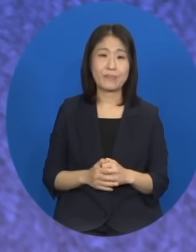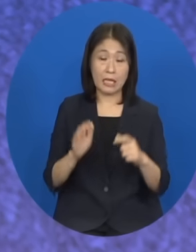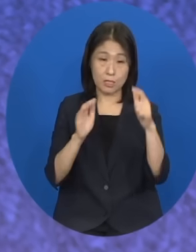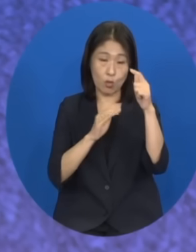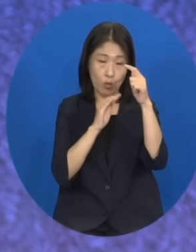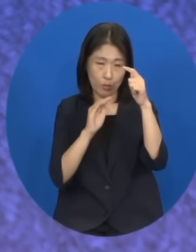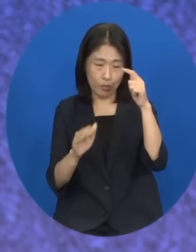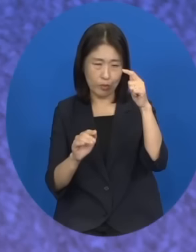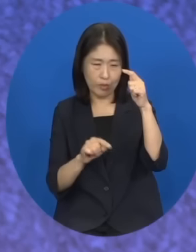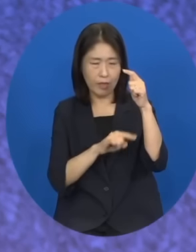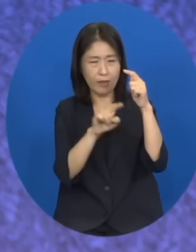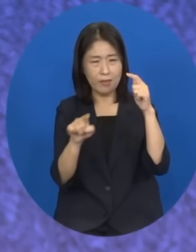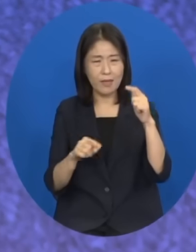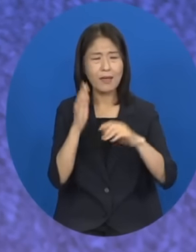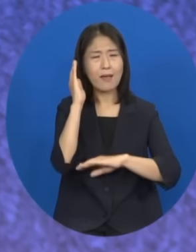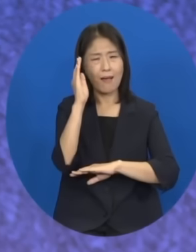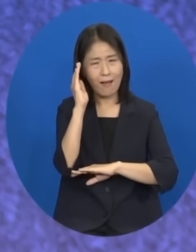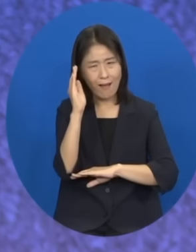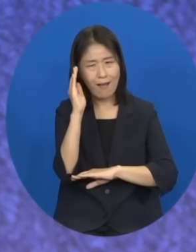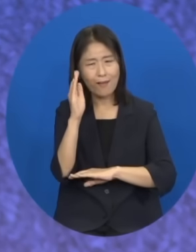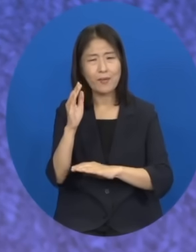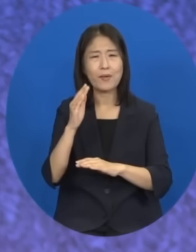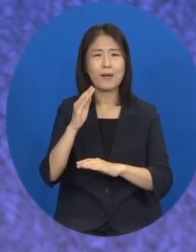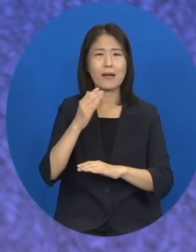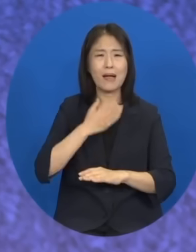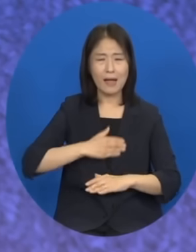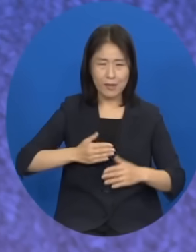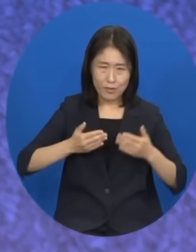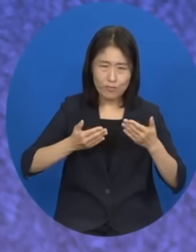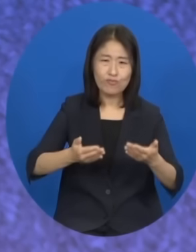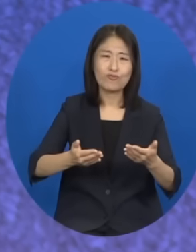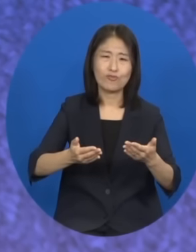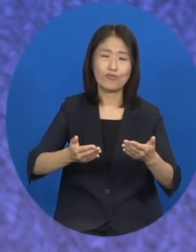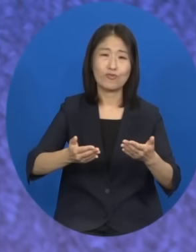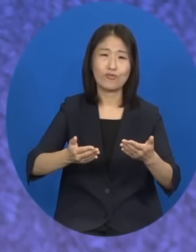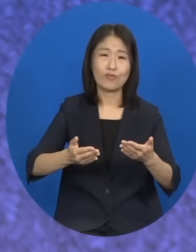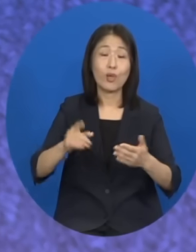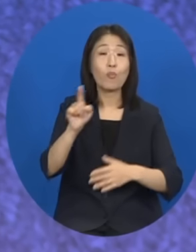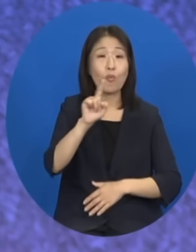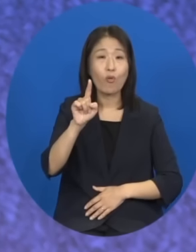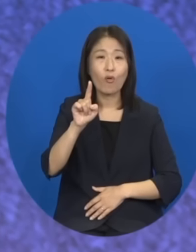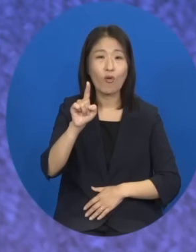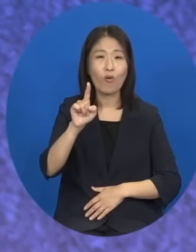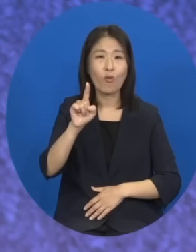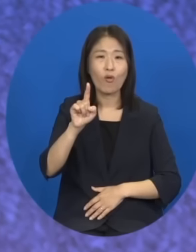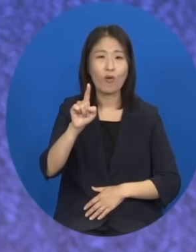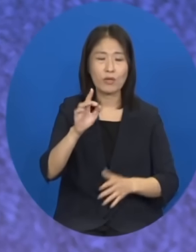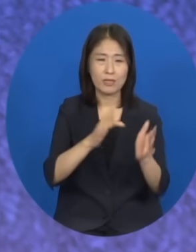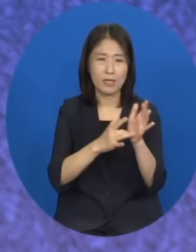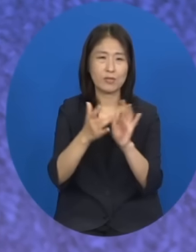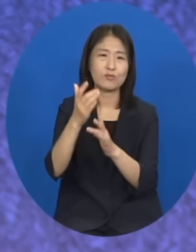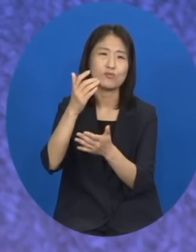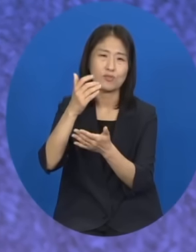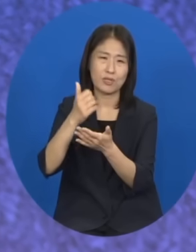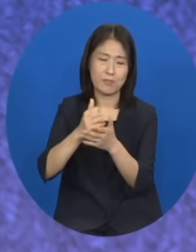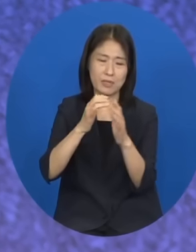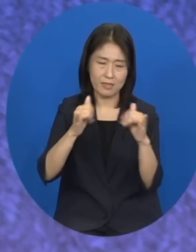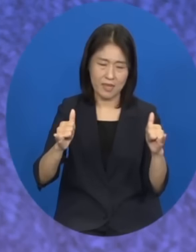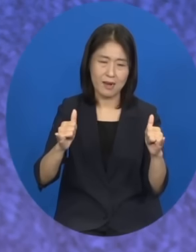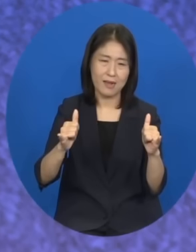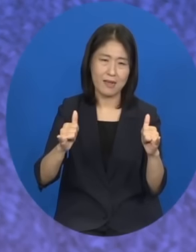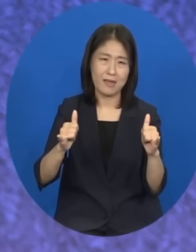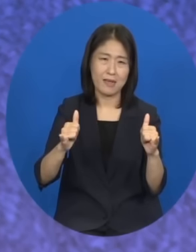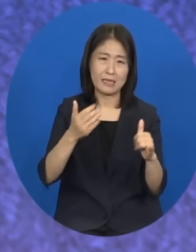또 가르친 것이 지금 예수님의 사람 제자 훈련 교재예요. 그걸 한 번에 설교로만 해결할 수 있는